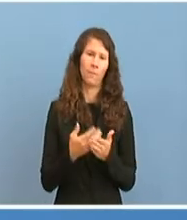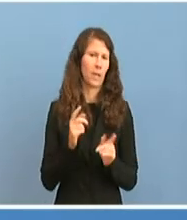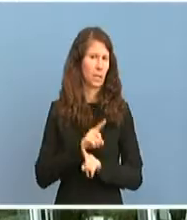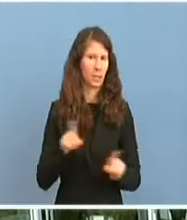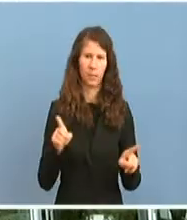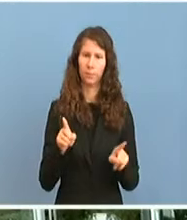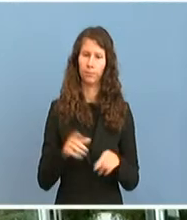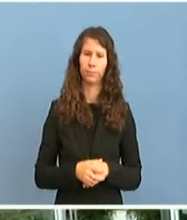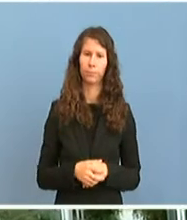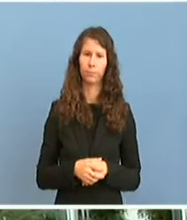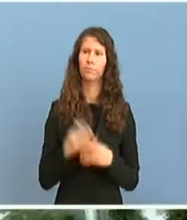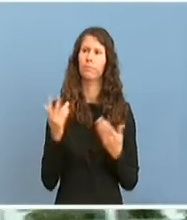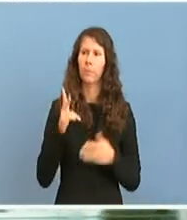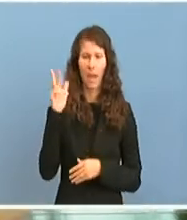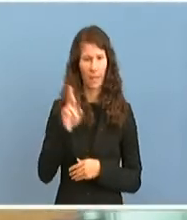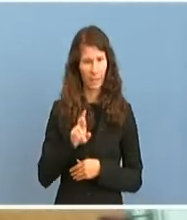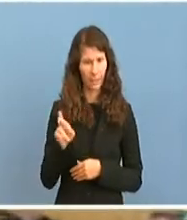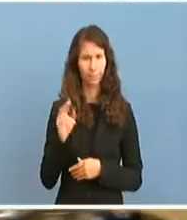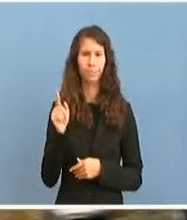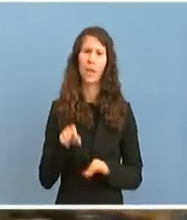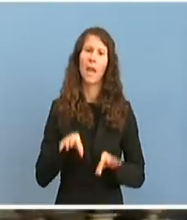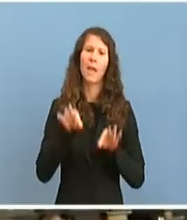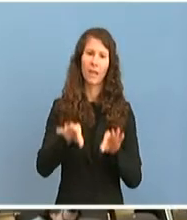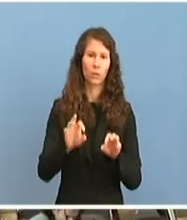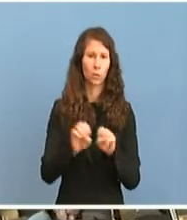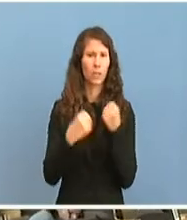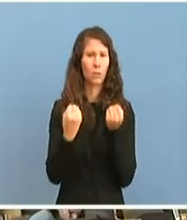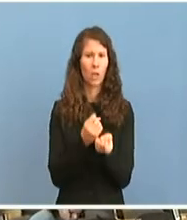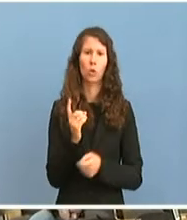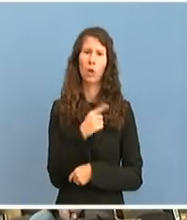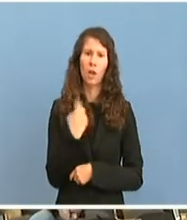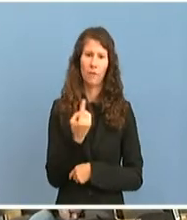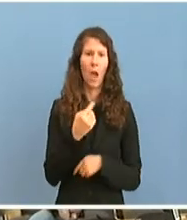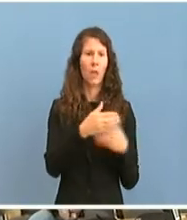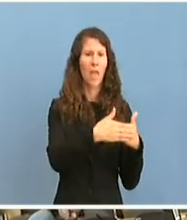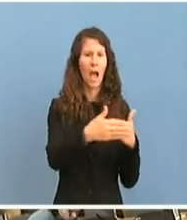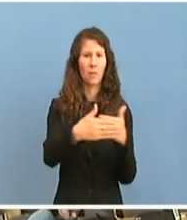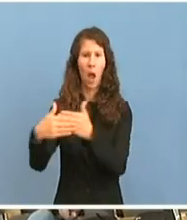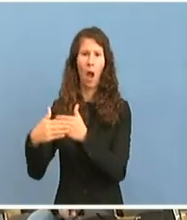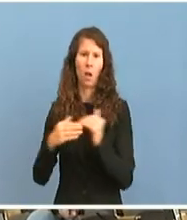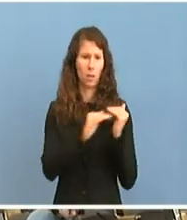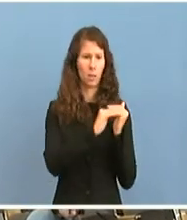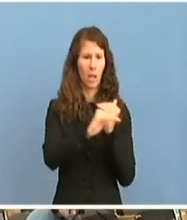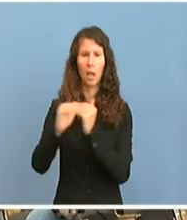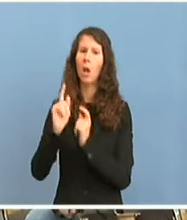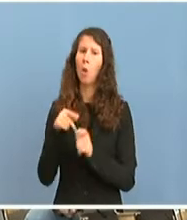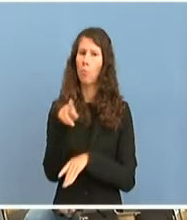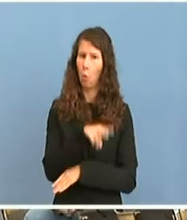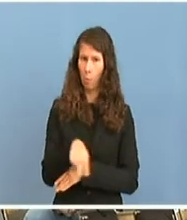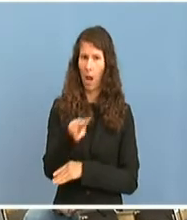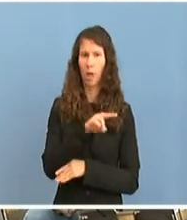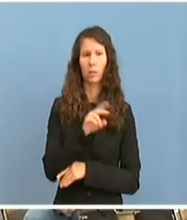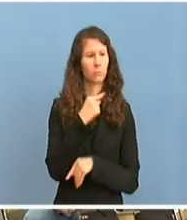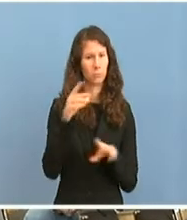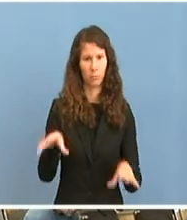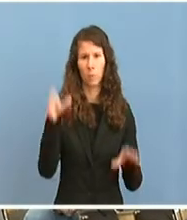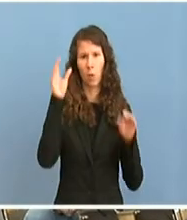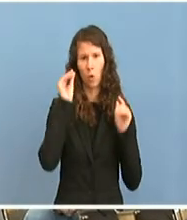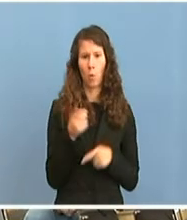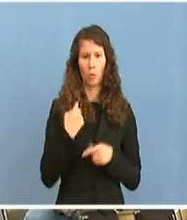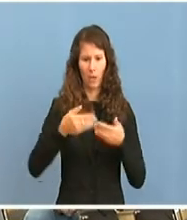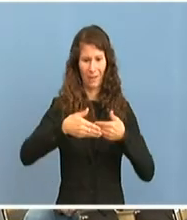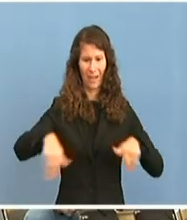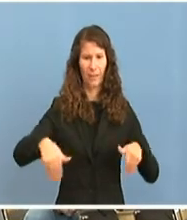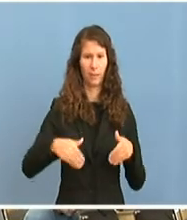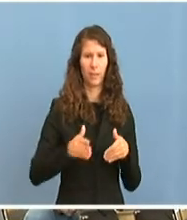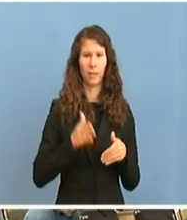Ja, Herr Rinke, wir beobachten das Infektionsgeschehen natürlich auch in unseren benachbarten Staaten, also die an unseren Grenzen liegen. Und